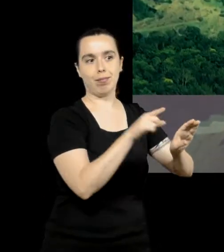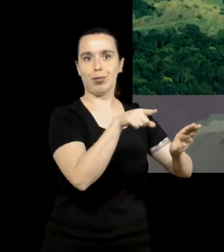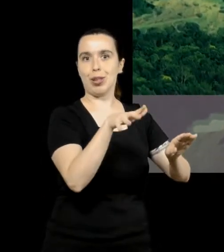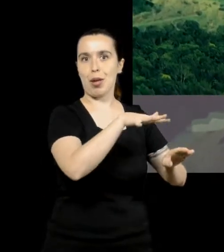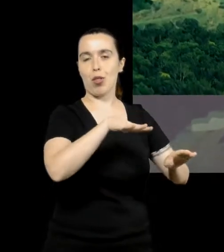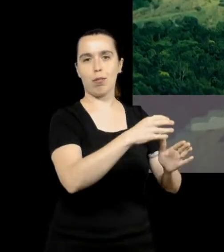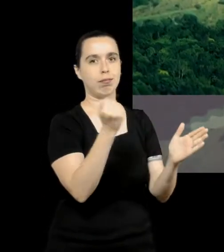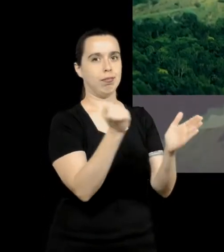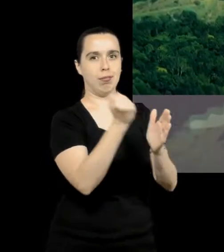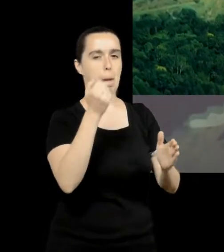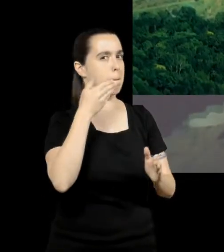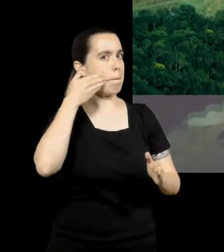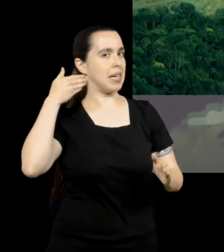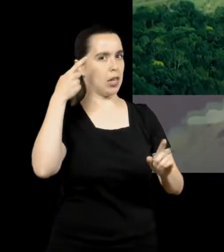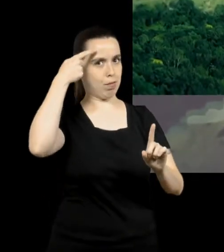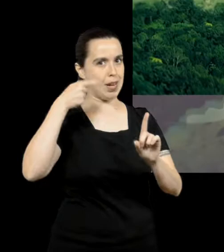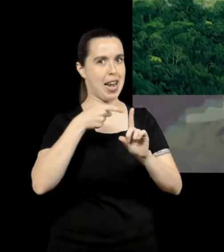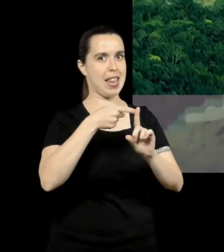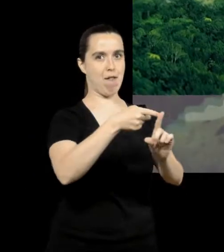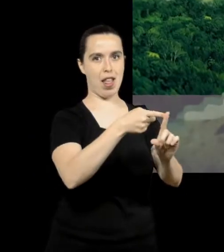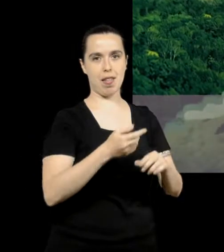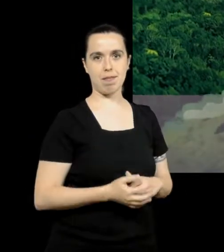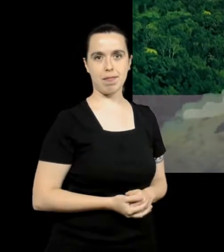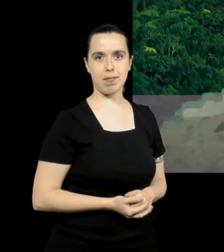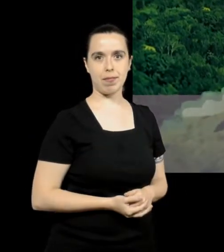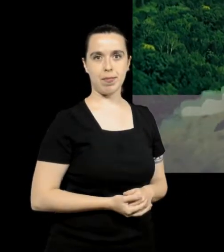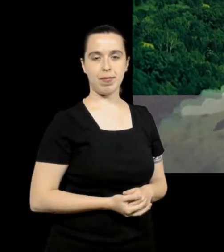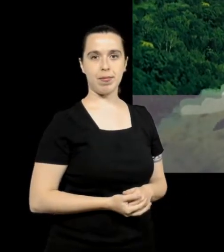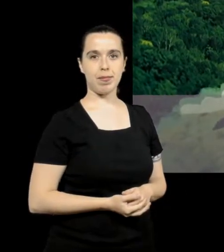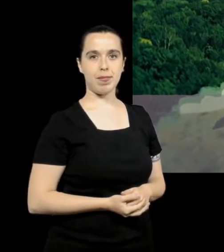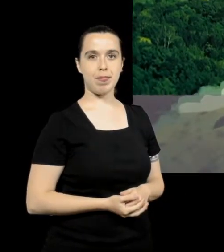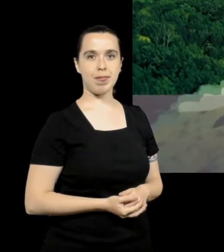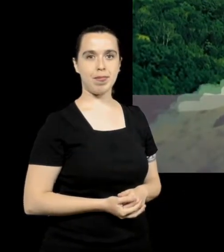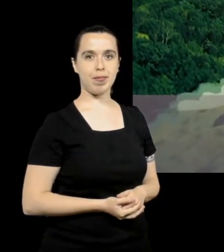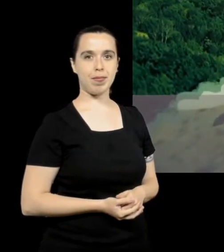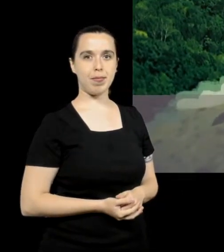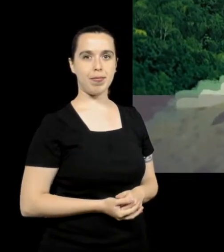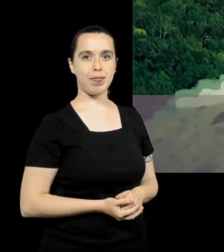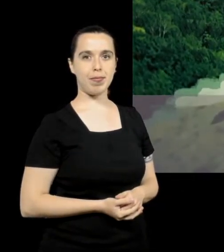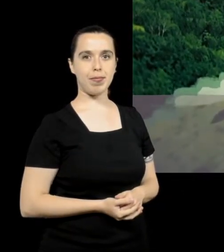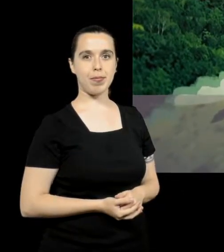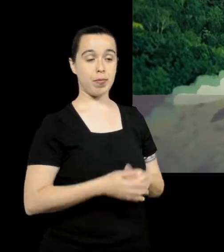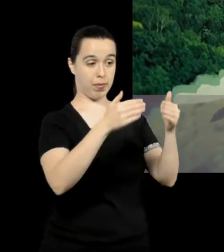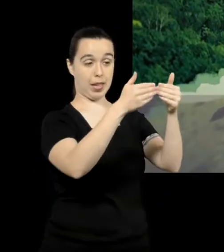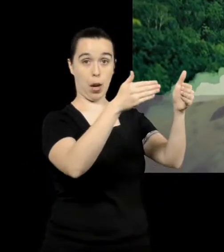A banda de la funció defensiva, la fortalesa era un símbol de prestigi i de referència en el territori.